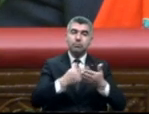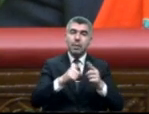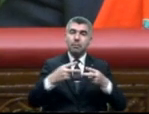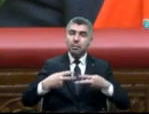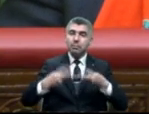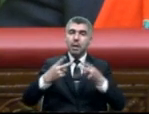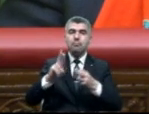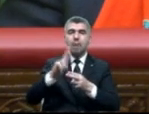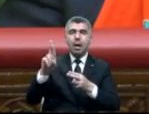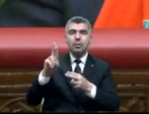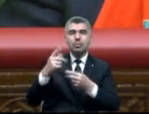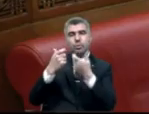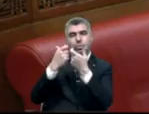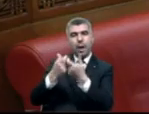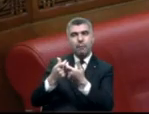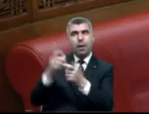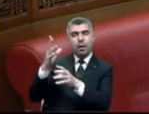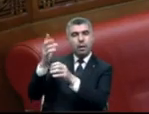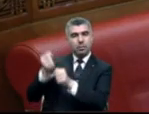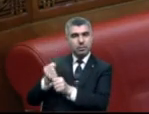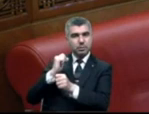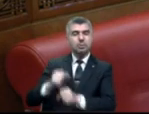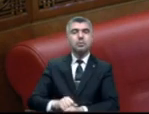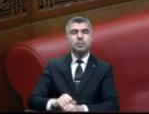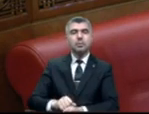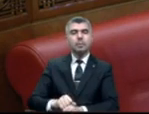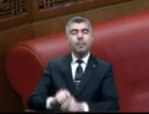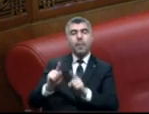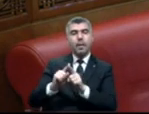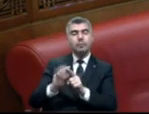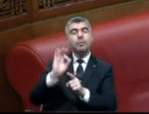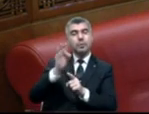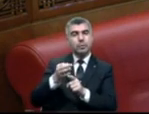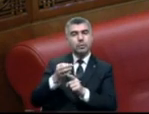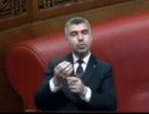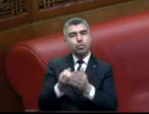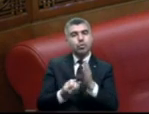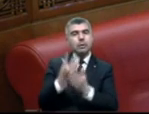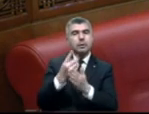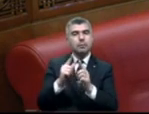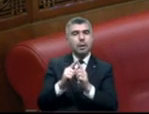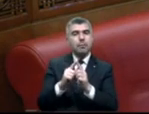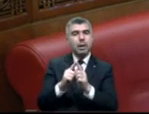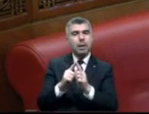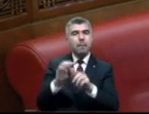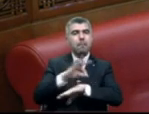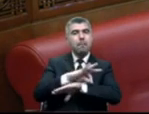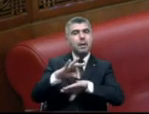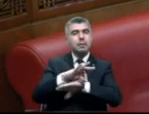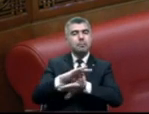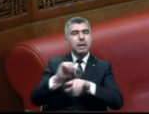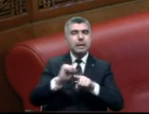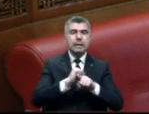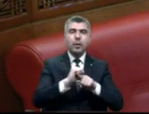السامي لصاحب الجلالة الملك محمد السادس نصره الله وأيده، من خلال أولا تأهيل العرض التكويني لمكتب التكوين المهني